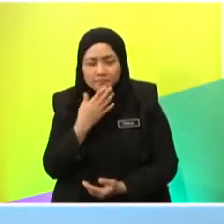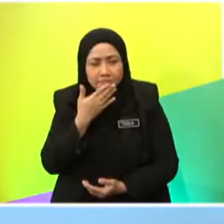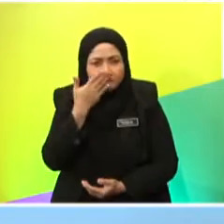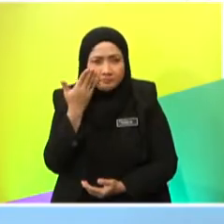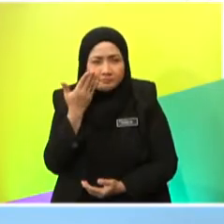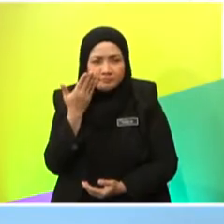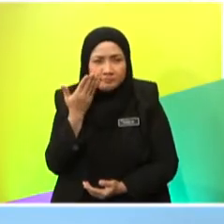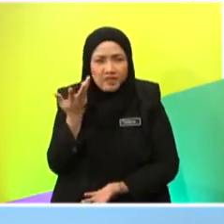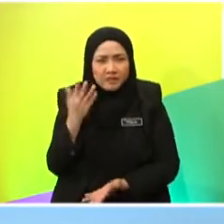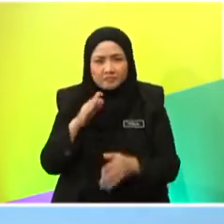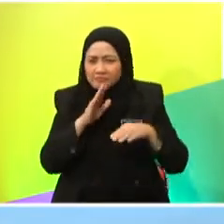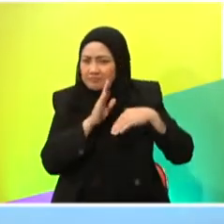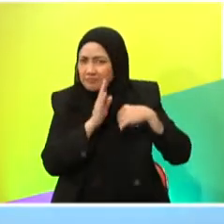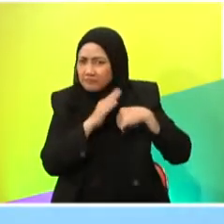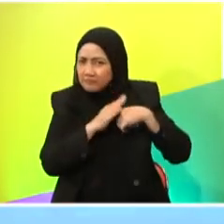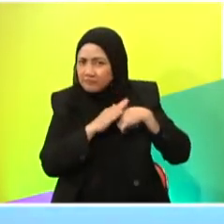hai hai